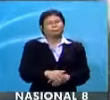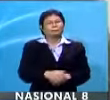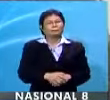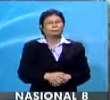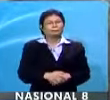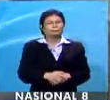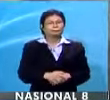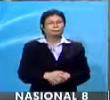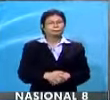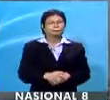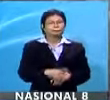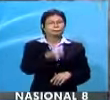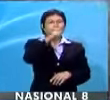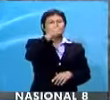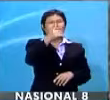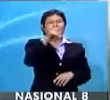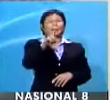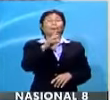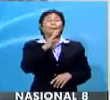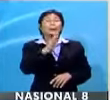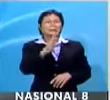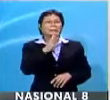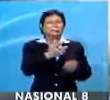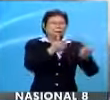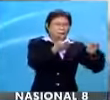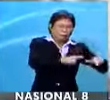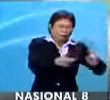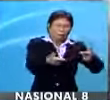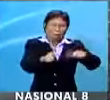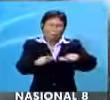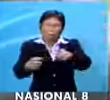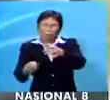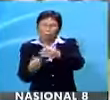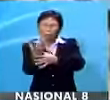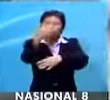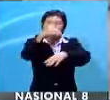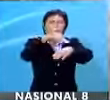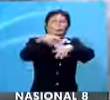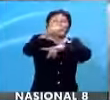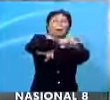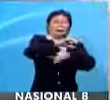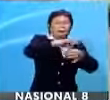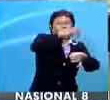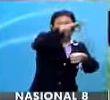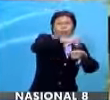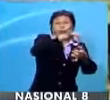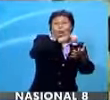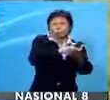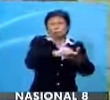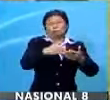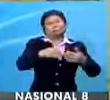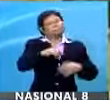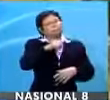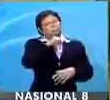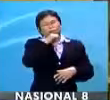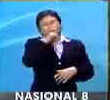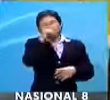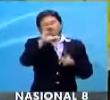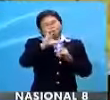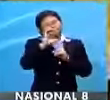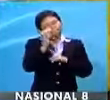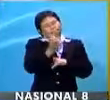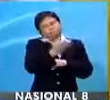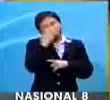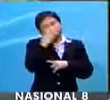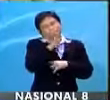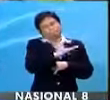semalam Tan Sri Khalid menyifatkan beberapa insiden yang tercetus semasa hari pengundian tersebut sebagai tidak bertamadun